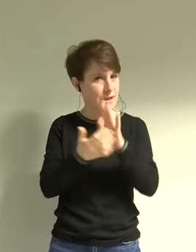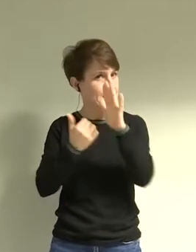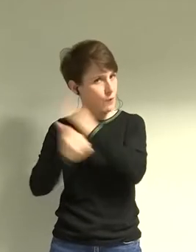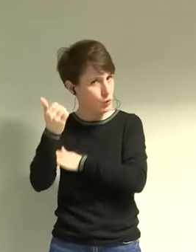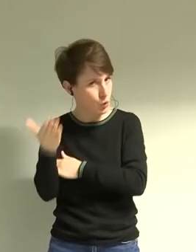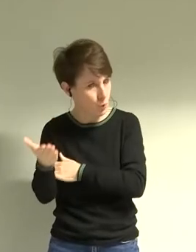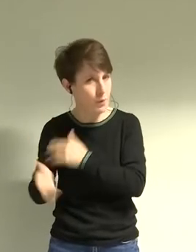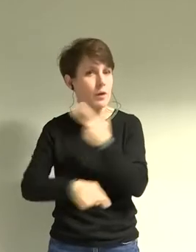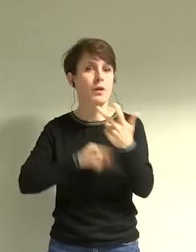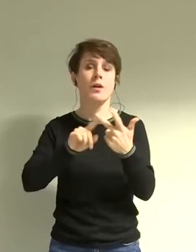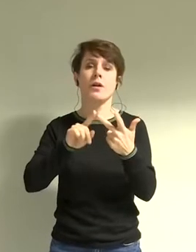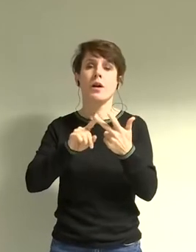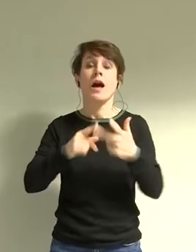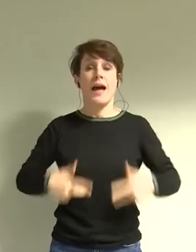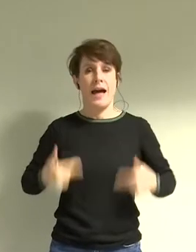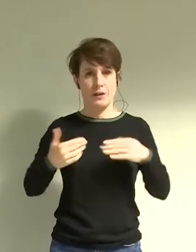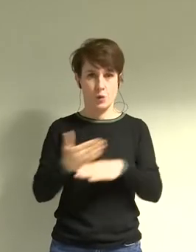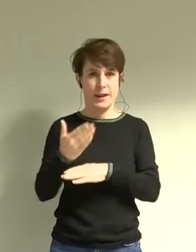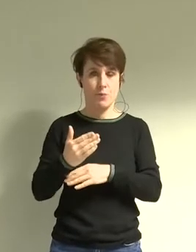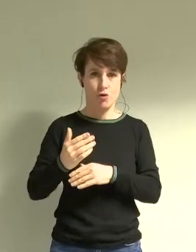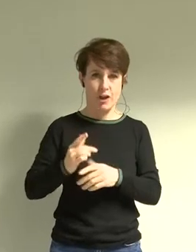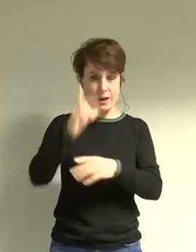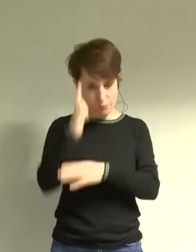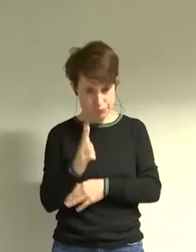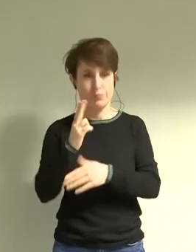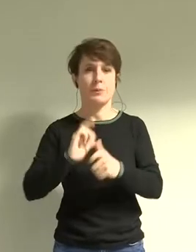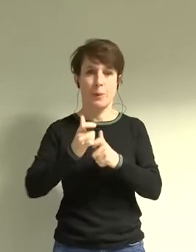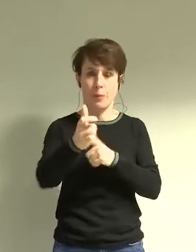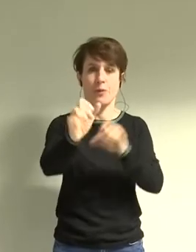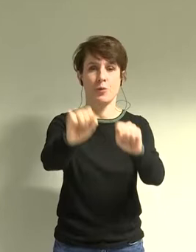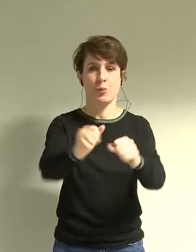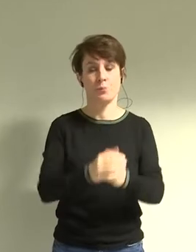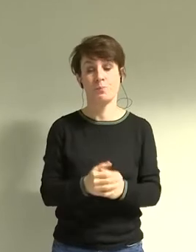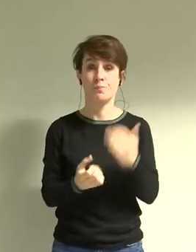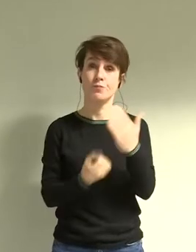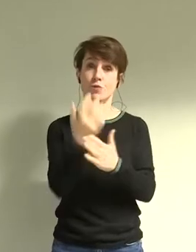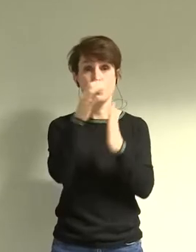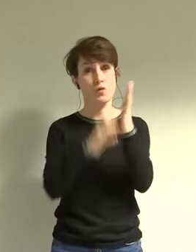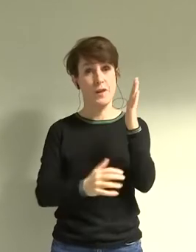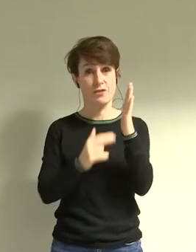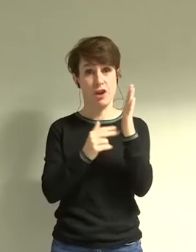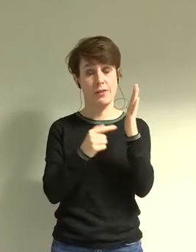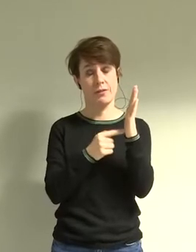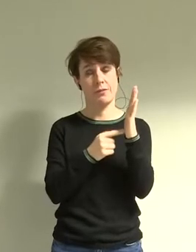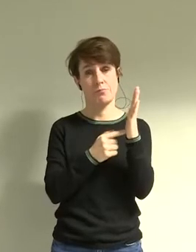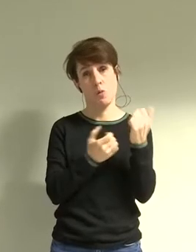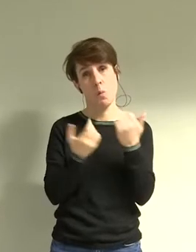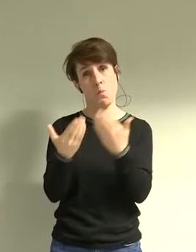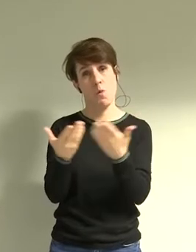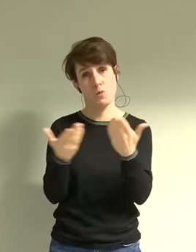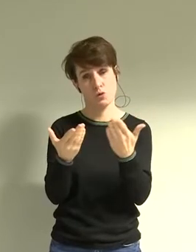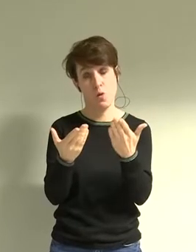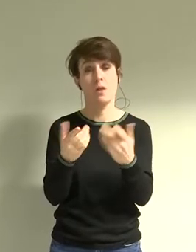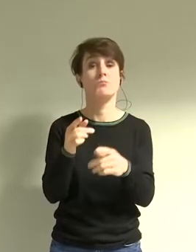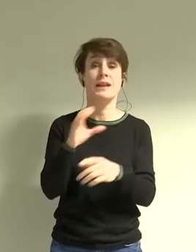possibilité de lancer les ateliers de projets pour résumer cette nouvelle charte propose aux cci à des propose